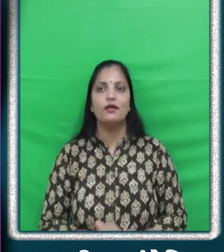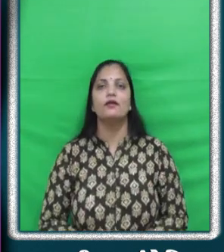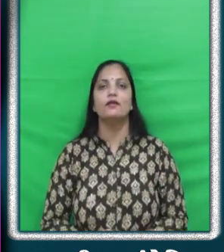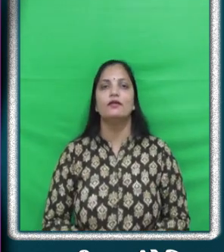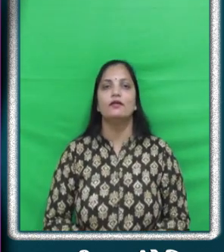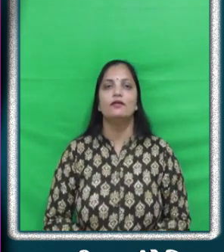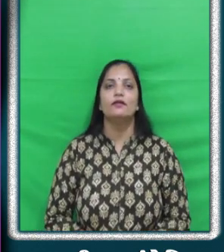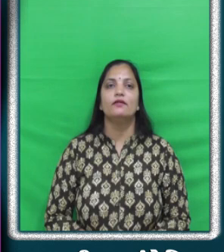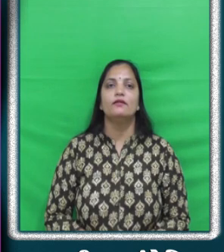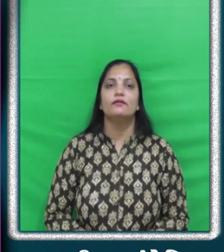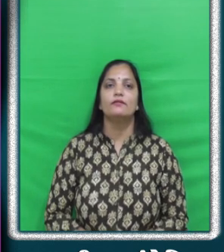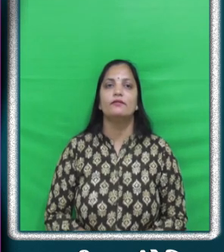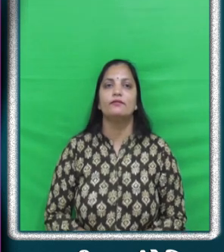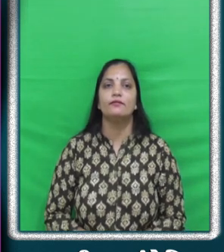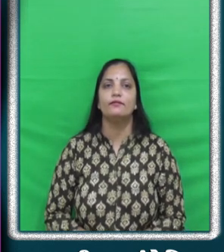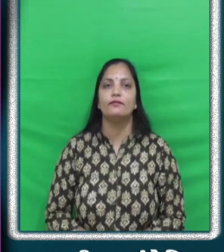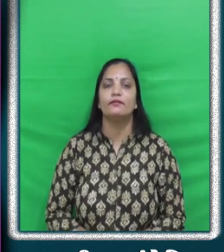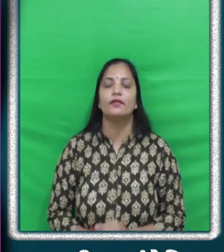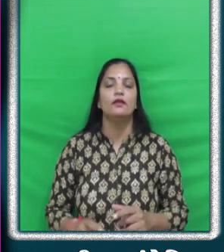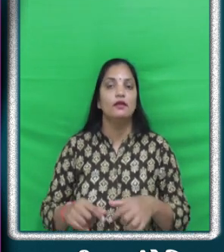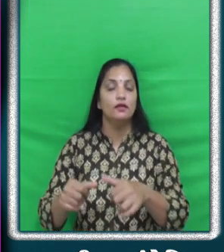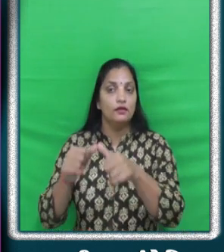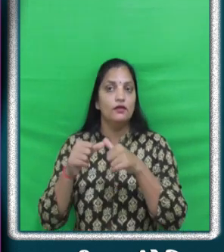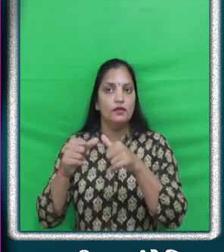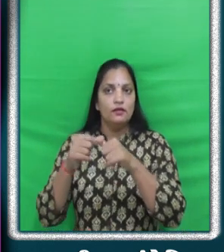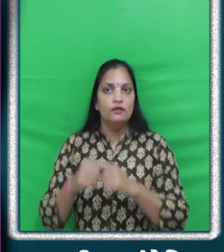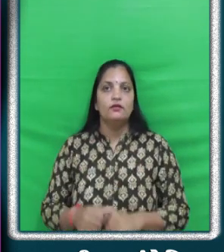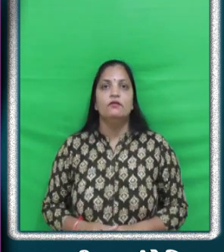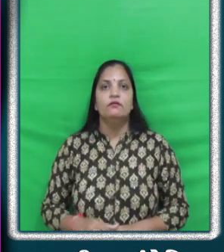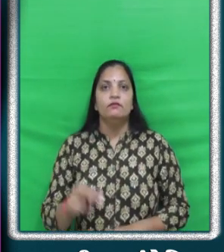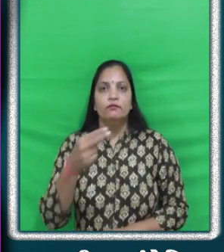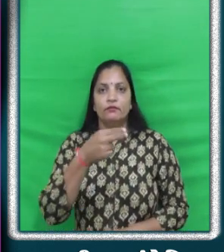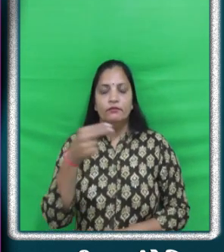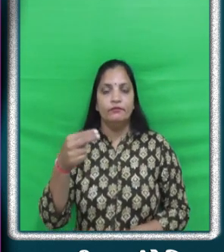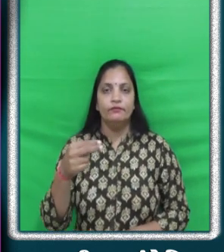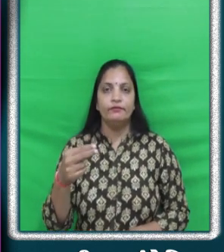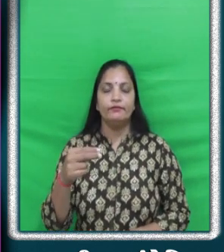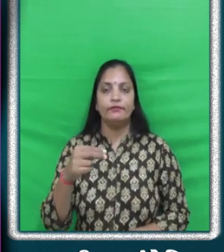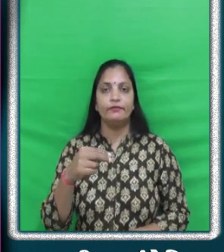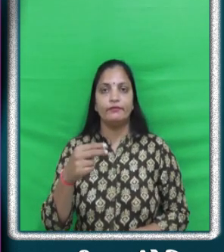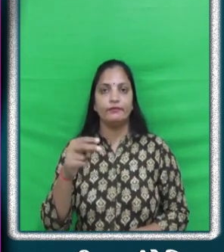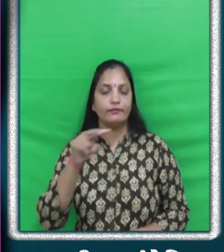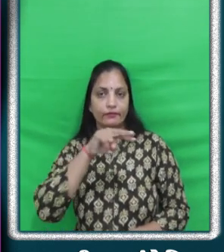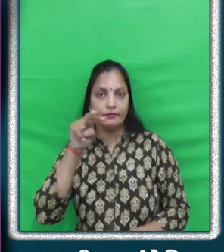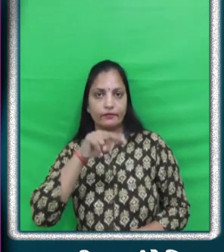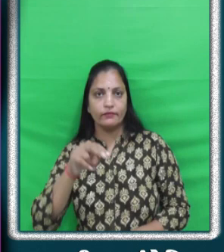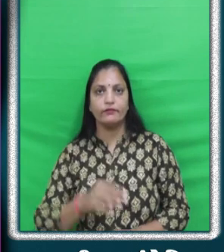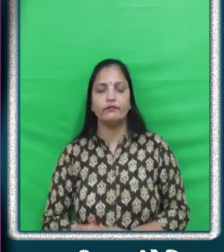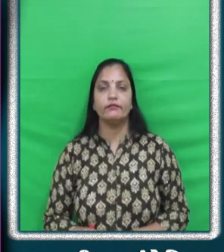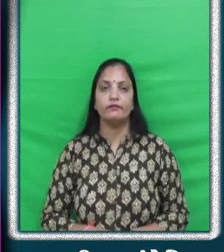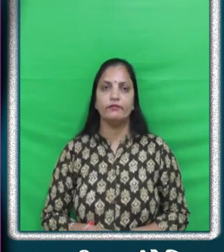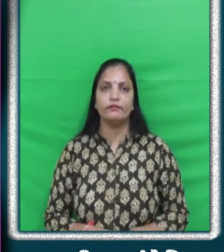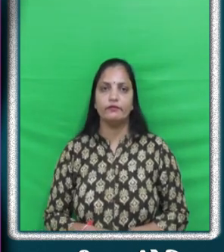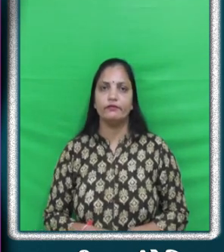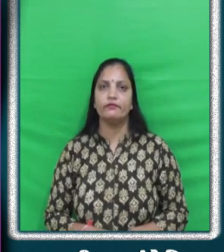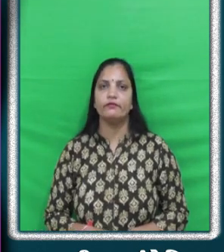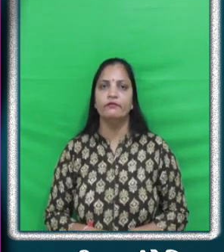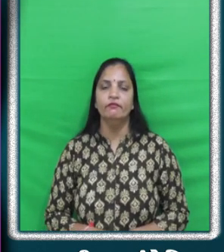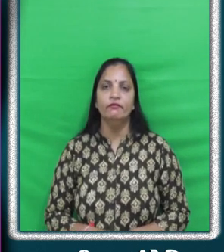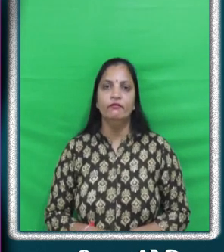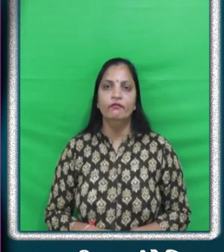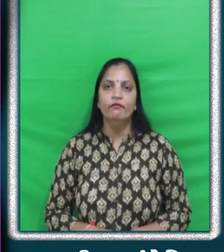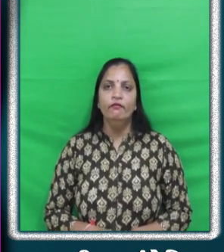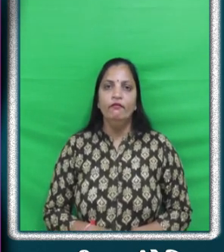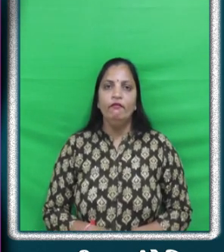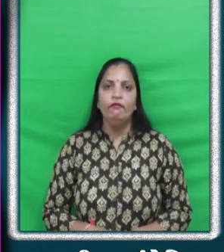છે, કીપેડ સાથે રાખો, આન્સર આપવાના છે. હું નામ વાંચીશ વંચા સેટલાના. હૃદયના સંકોચન દરમિયાન